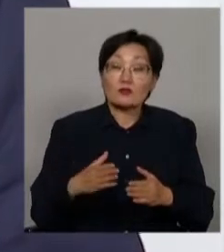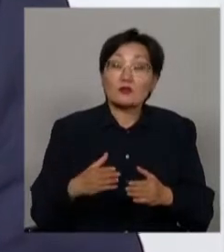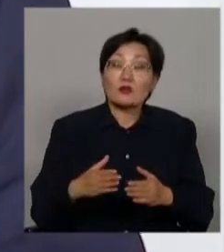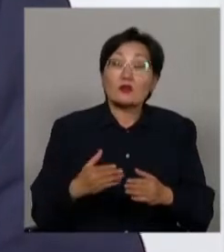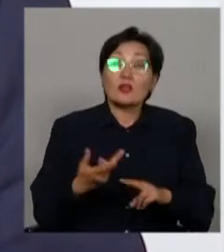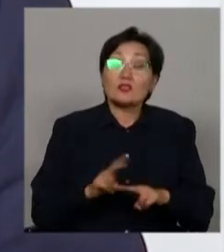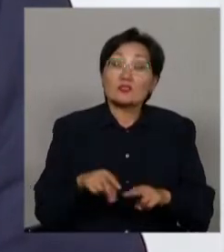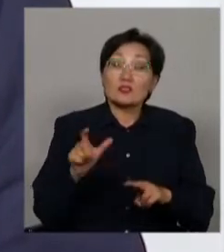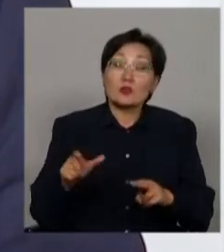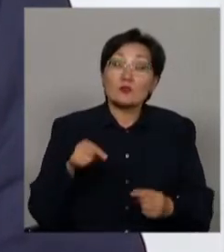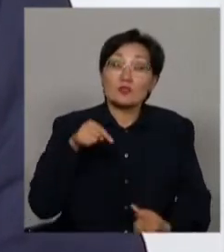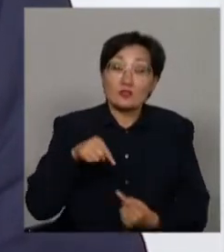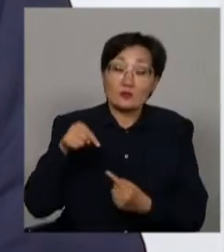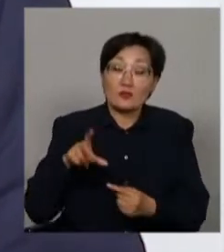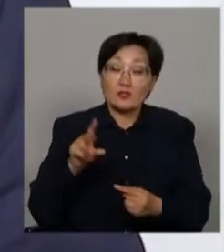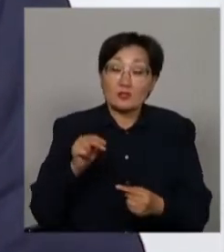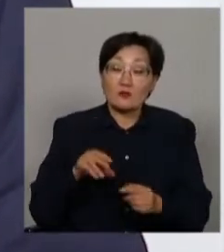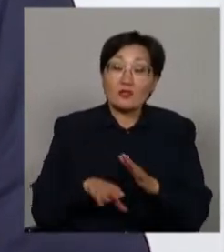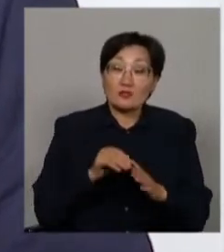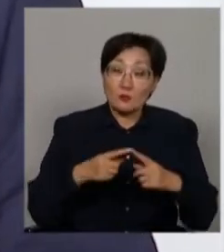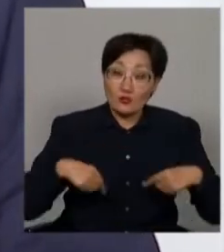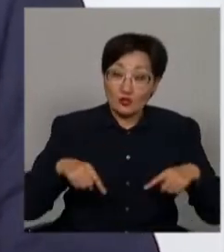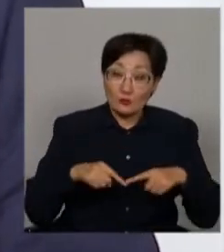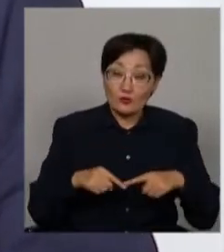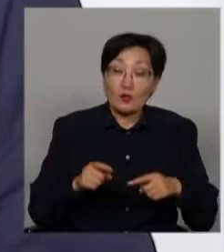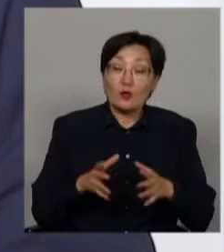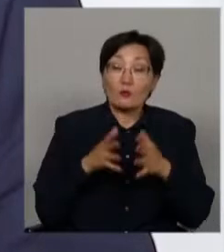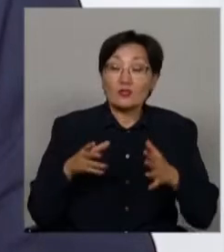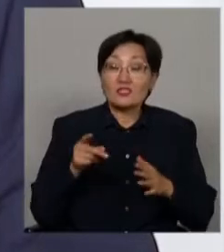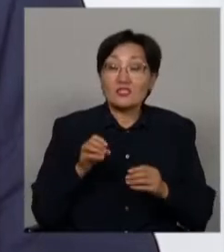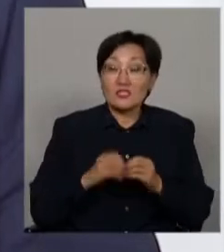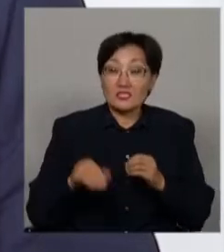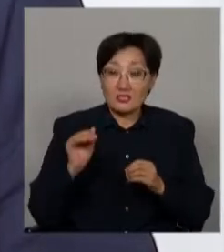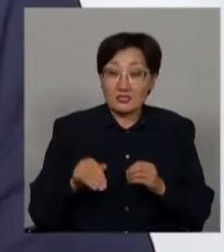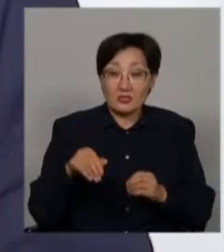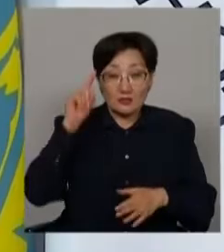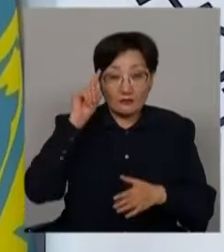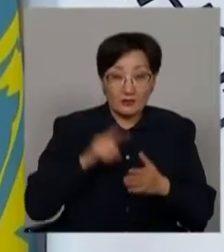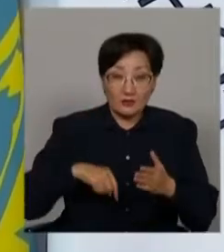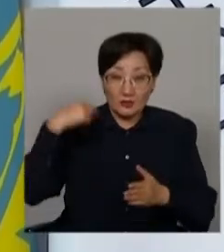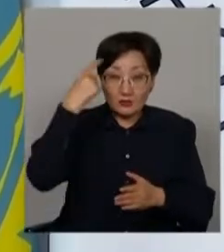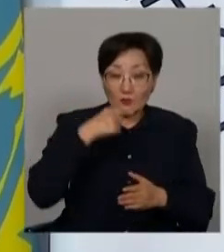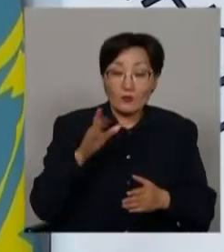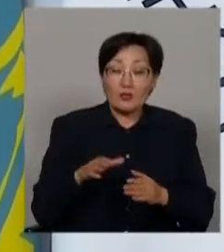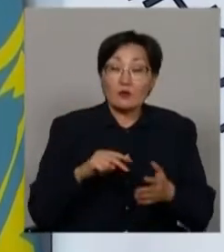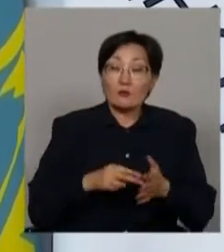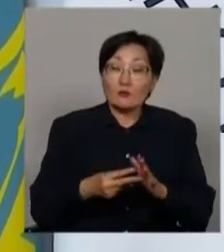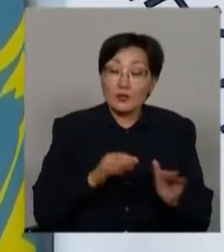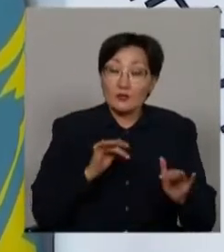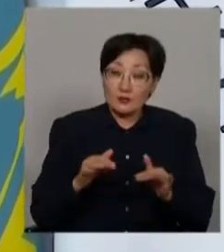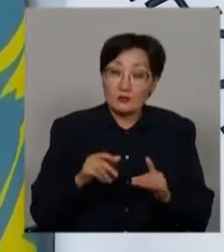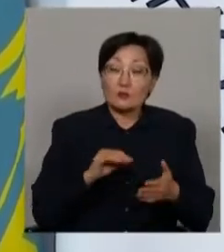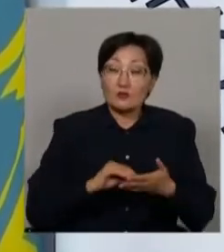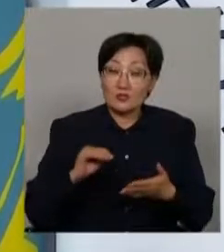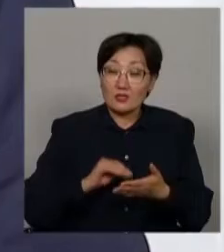лица будут соответствовать количеству избирательных участков, то есть более 10 тысяч доверенных лиц будет. План действий составлен,